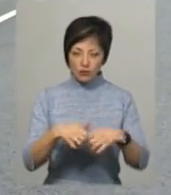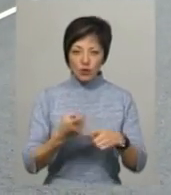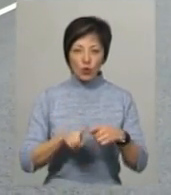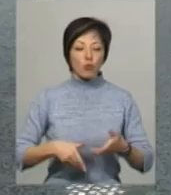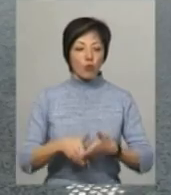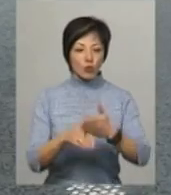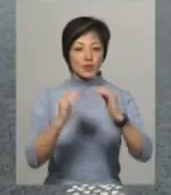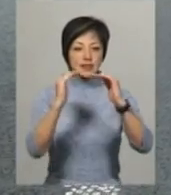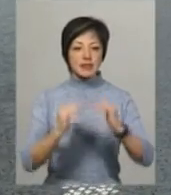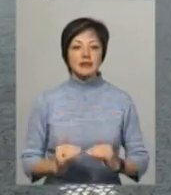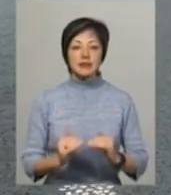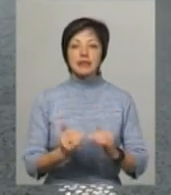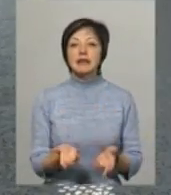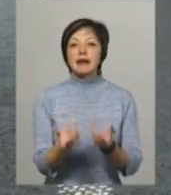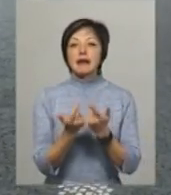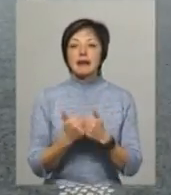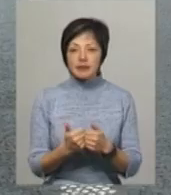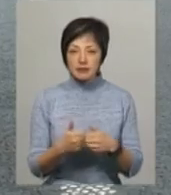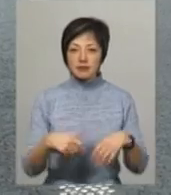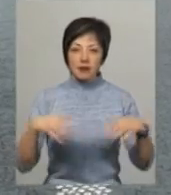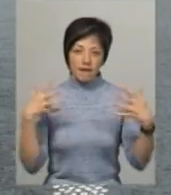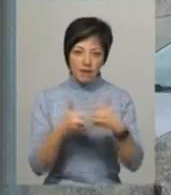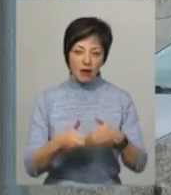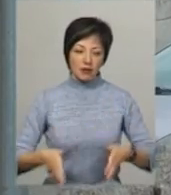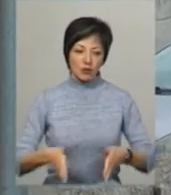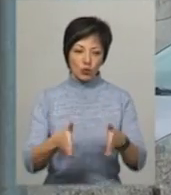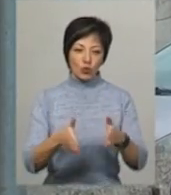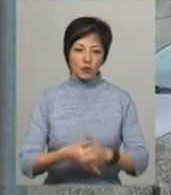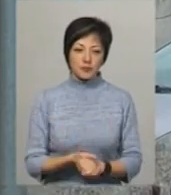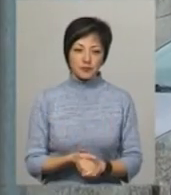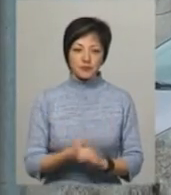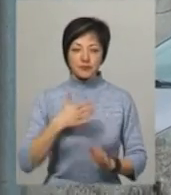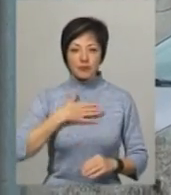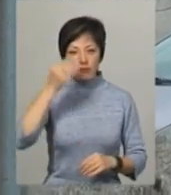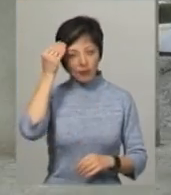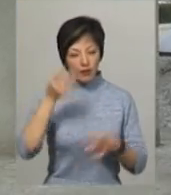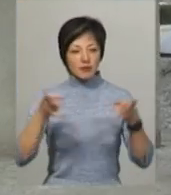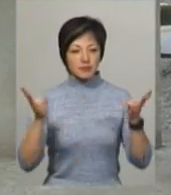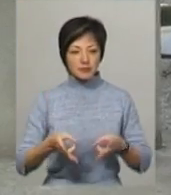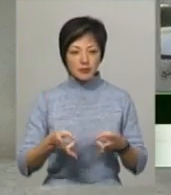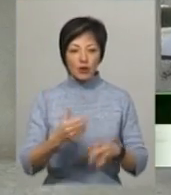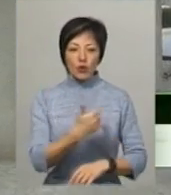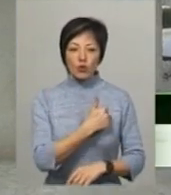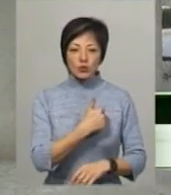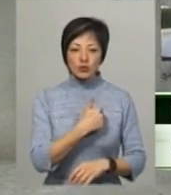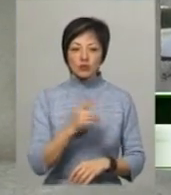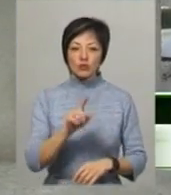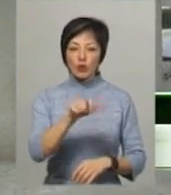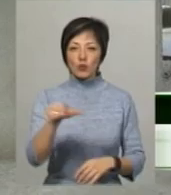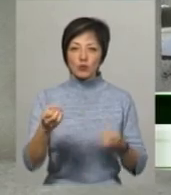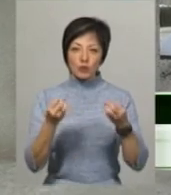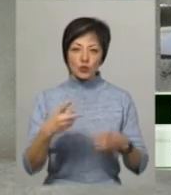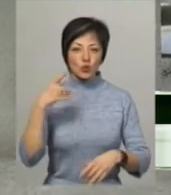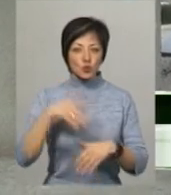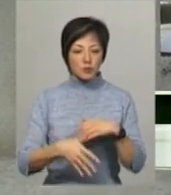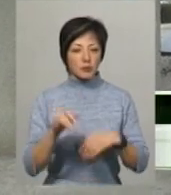допоможуть знизити кількість дорожньо-транспортних пригод на дорогах Хмельниччини. На мою думку, звичайно, він потрібен. Хочеться саме свідомо, щоб люди просто